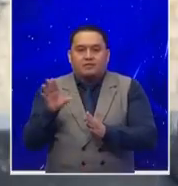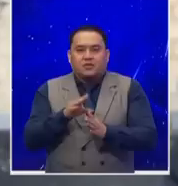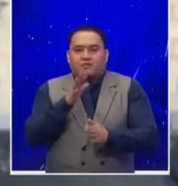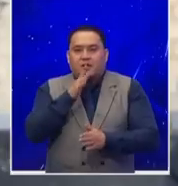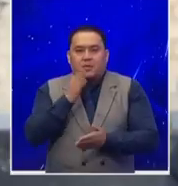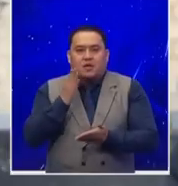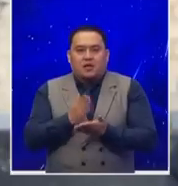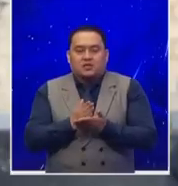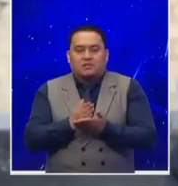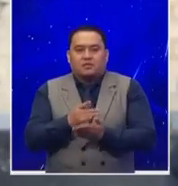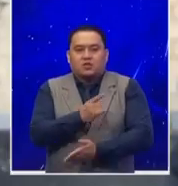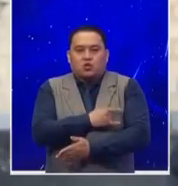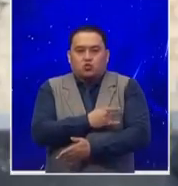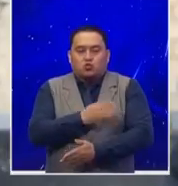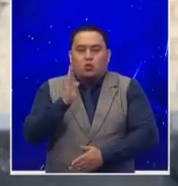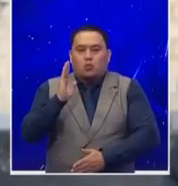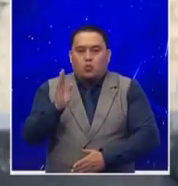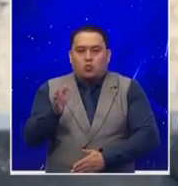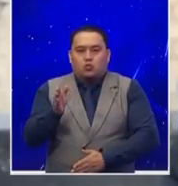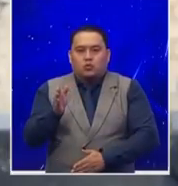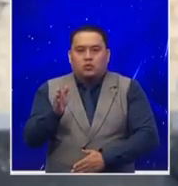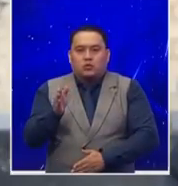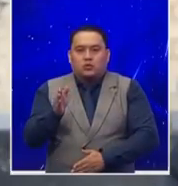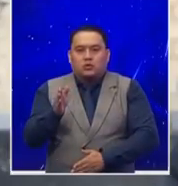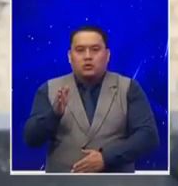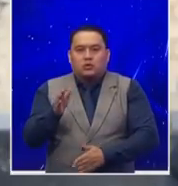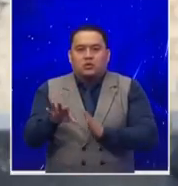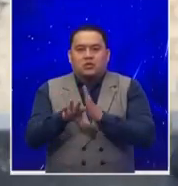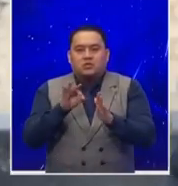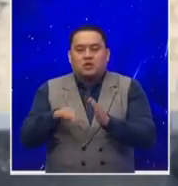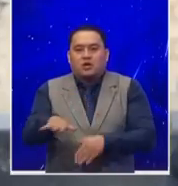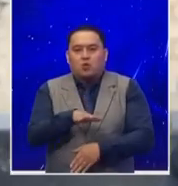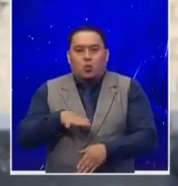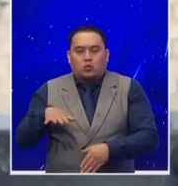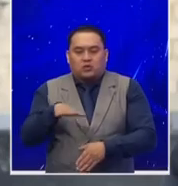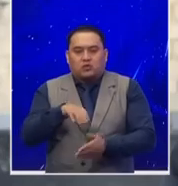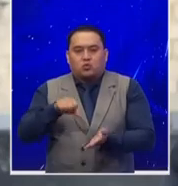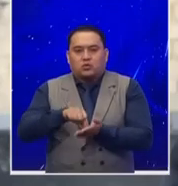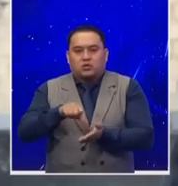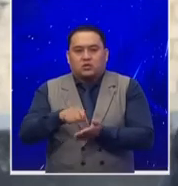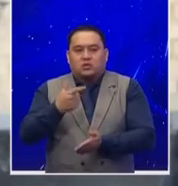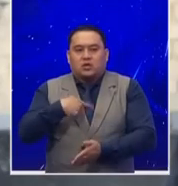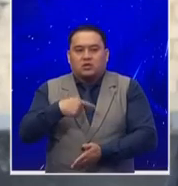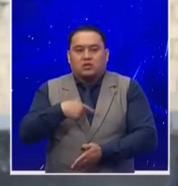предусмотрено. Во время перерывов они тоже будут в своих избирательных участках голосовать за